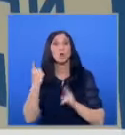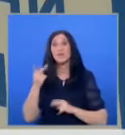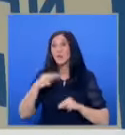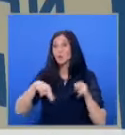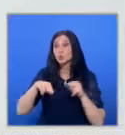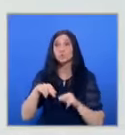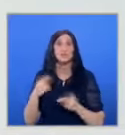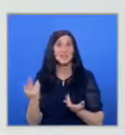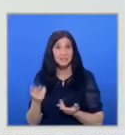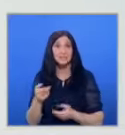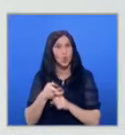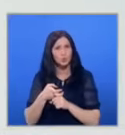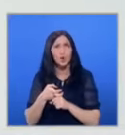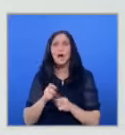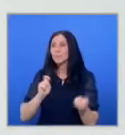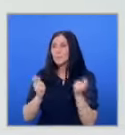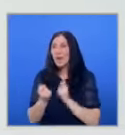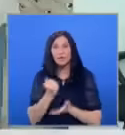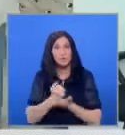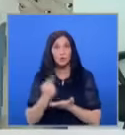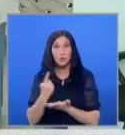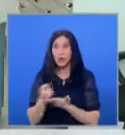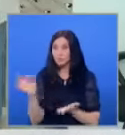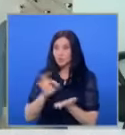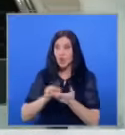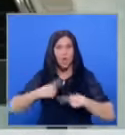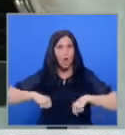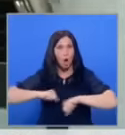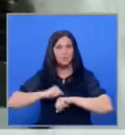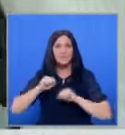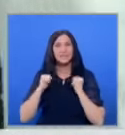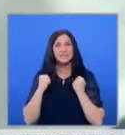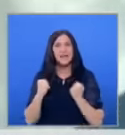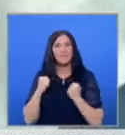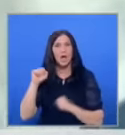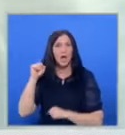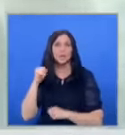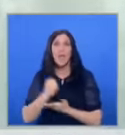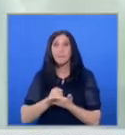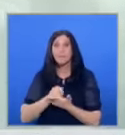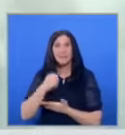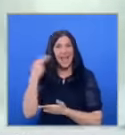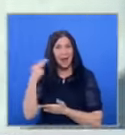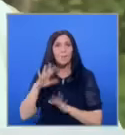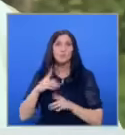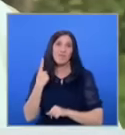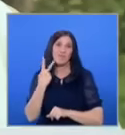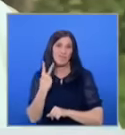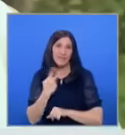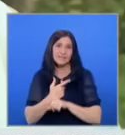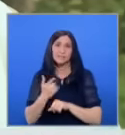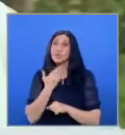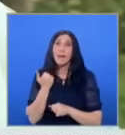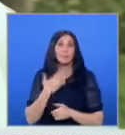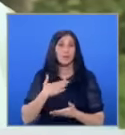консултация с ендокринолог, промяната на терапията налага посещение в офис на здравната каса и аптека. Поне 2 седмици ще съм без терапия. Това